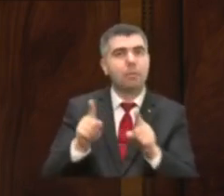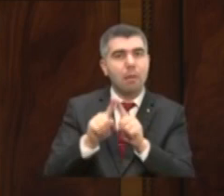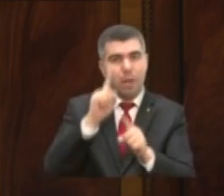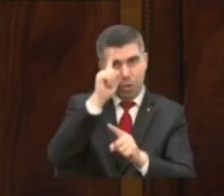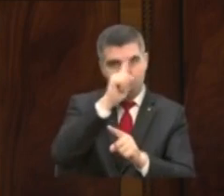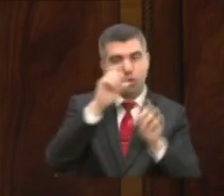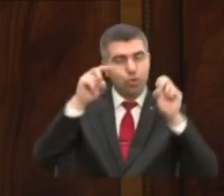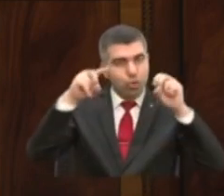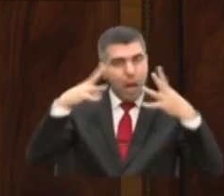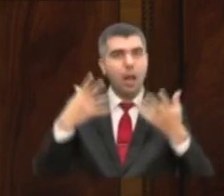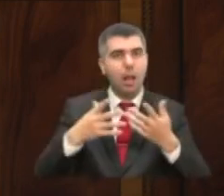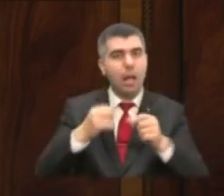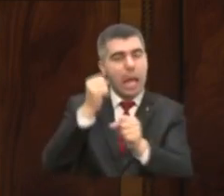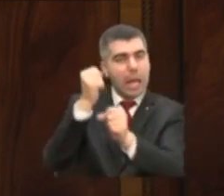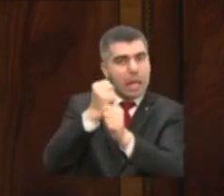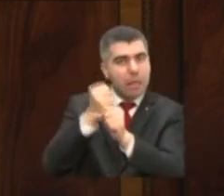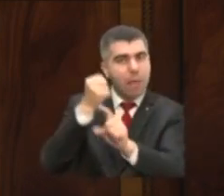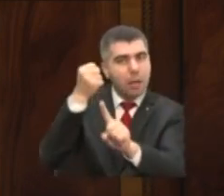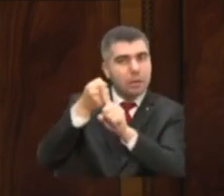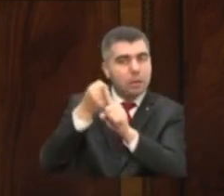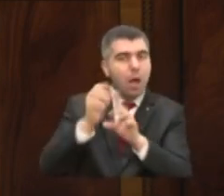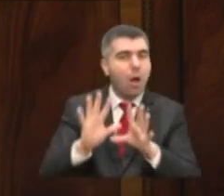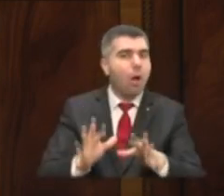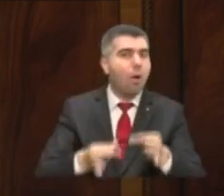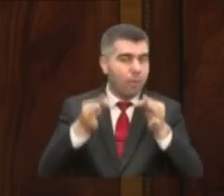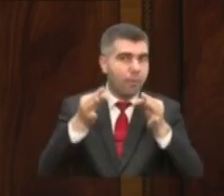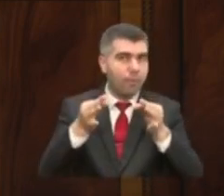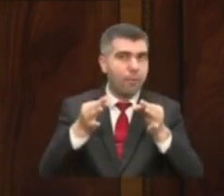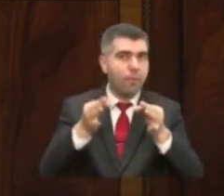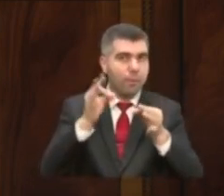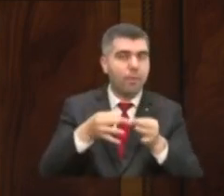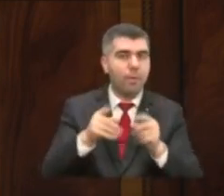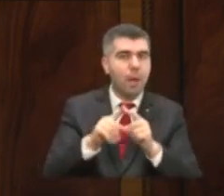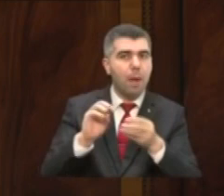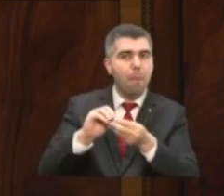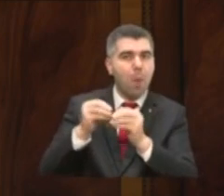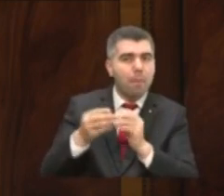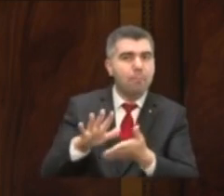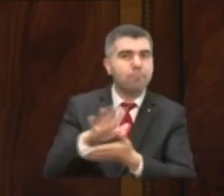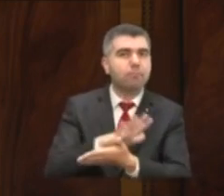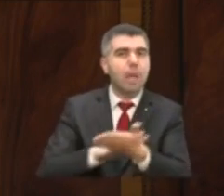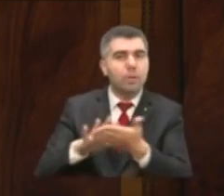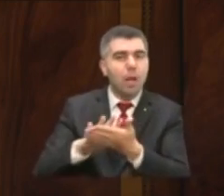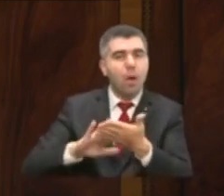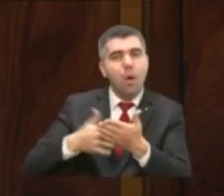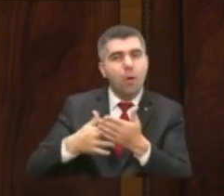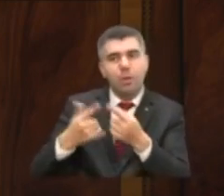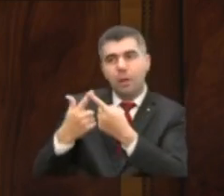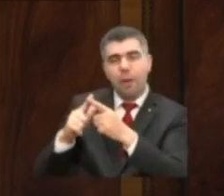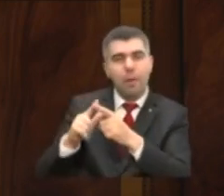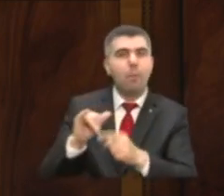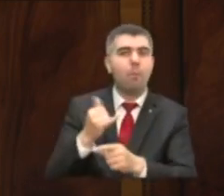الله سنشتغل وغادي نوصل للنتائج. ما كنقولوش بأن غادي نحلوا جميع الإشكالات، ولكن غادي نحلوا عدد مهم من